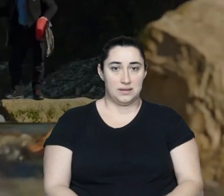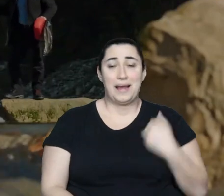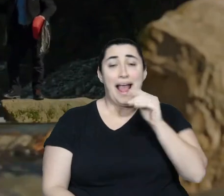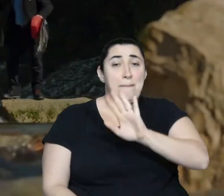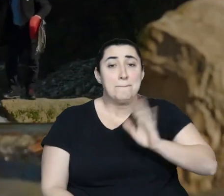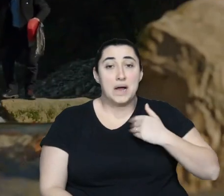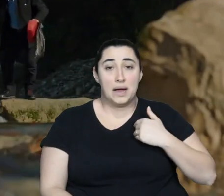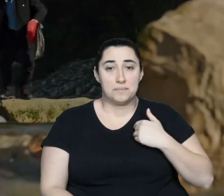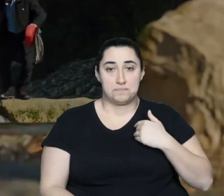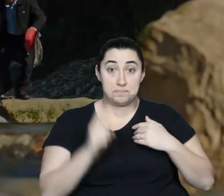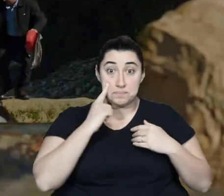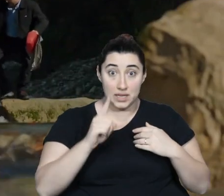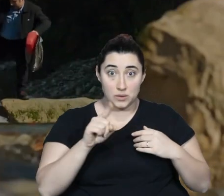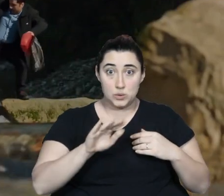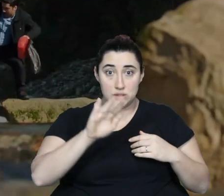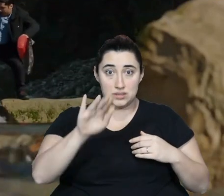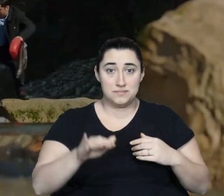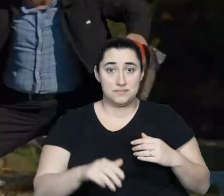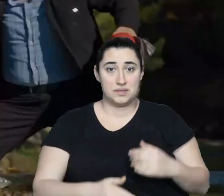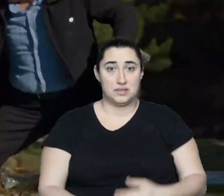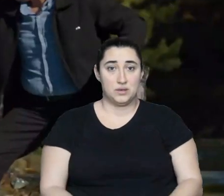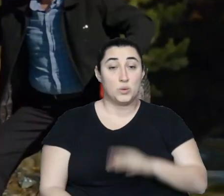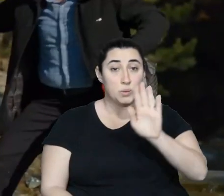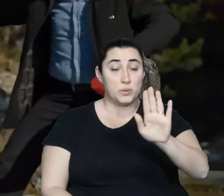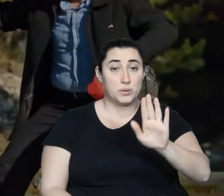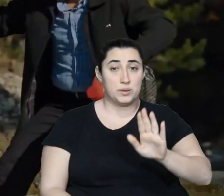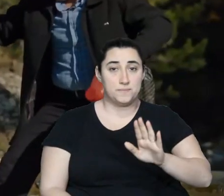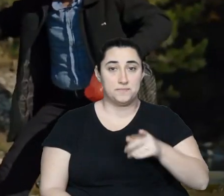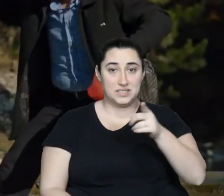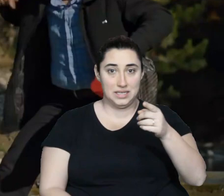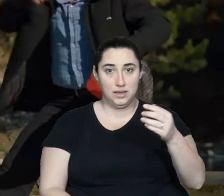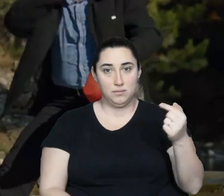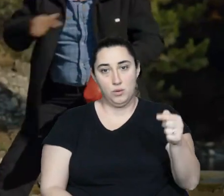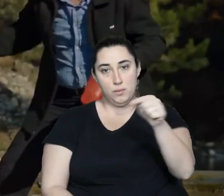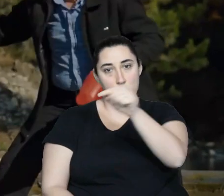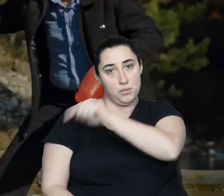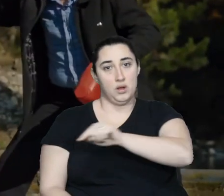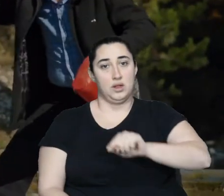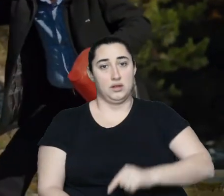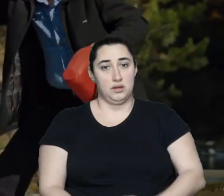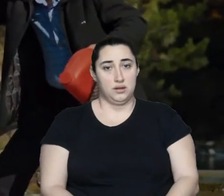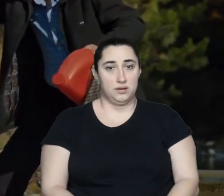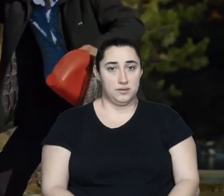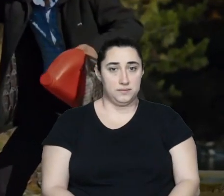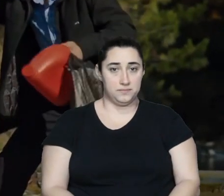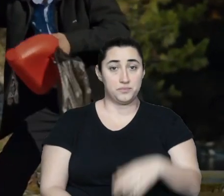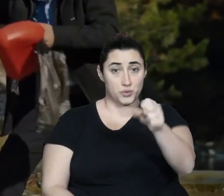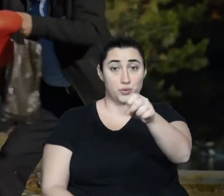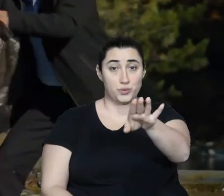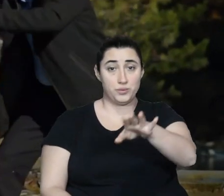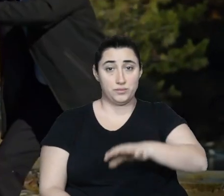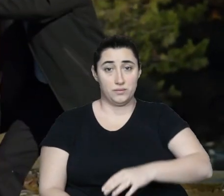Gelemem ben. Şöyle bak. Bacağını git. Boğazın diğer dur. Tarafını uzattı. Sen de böyle. Tut